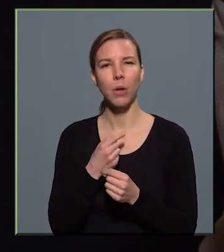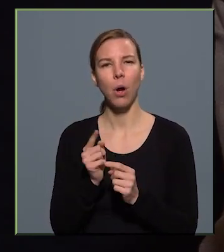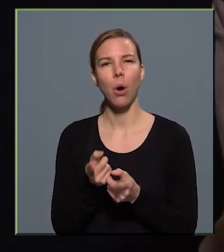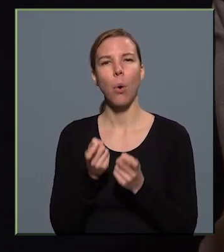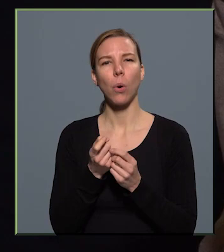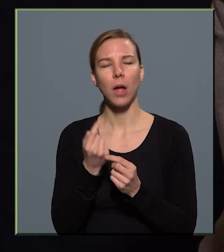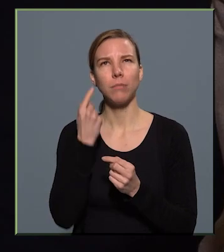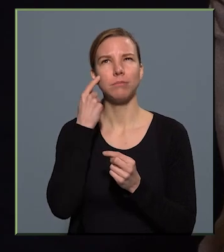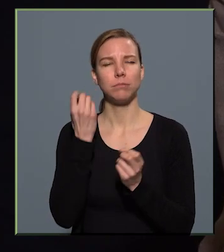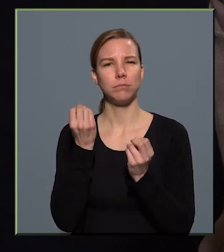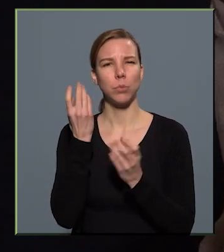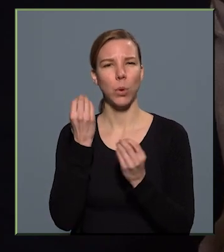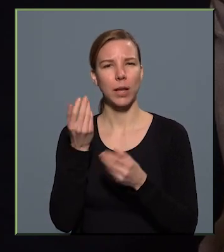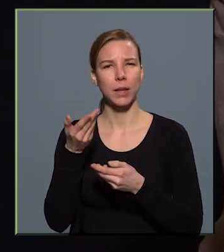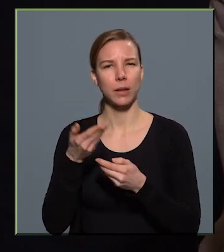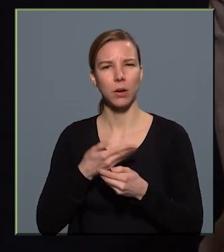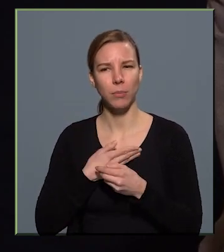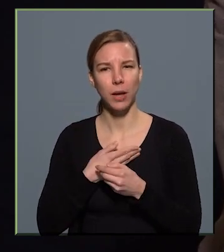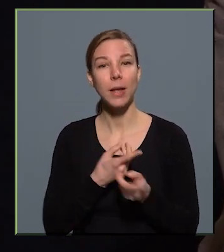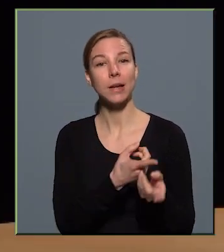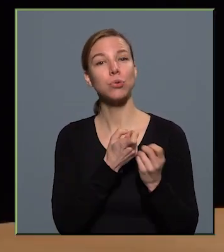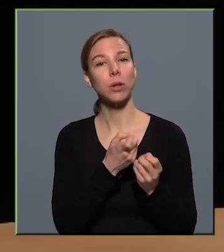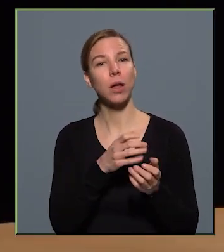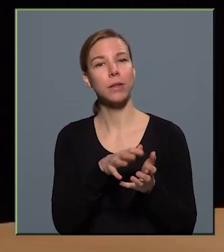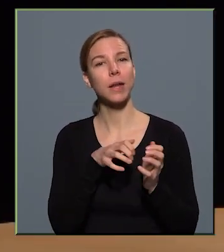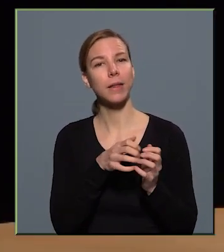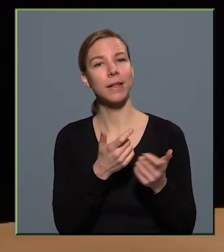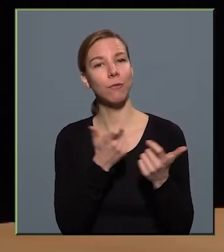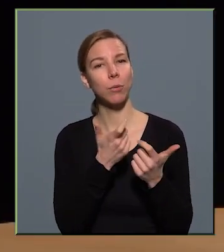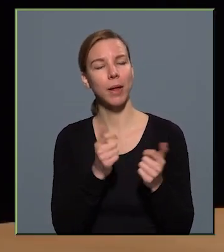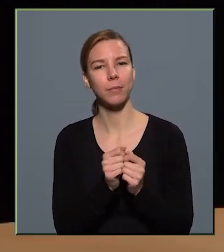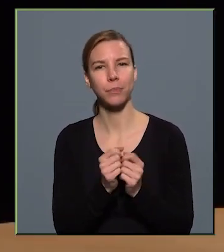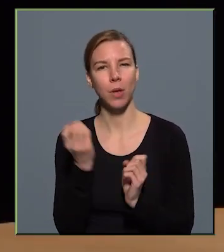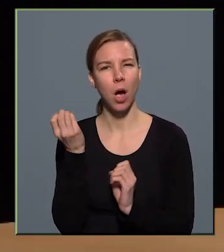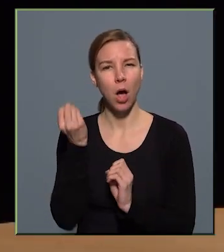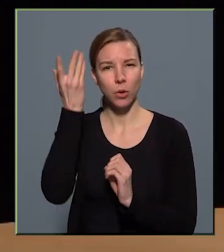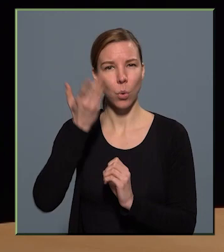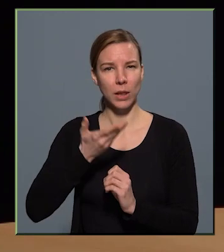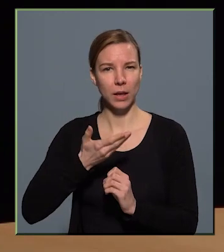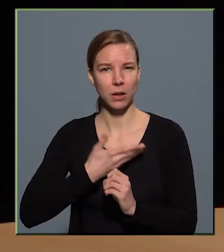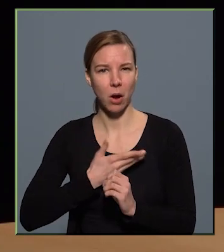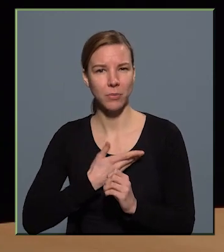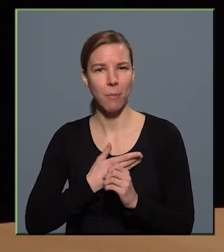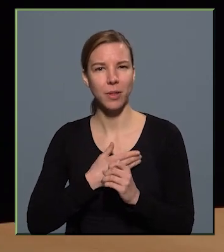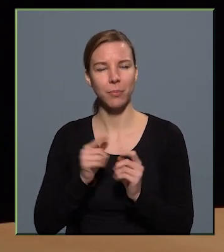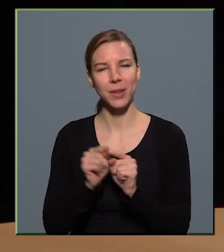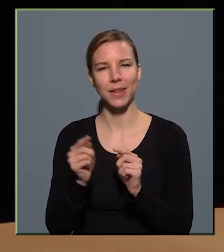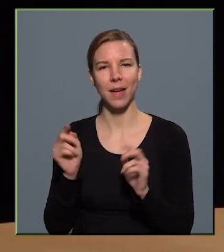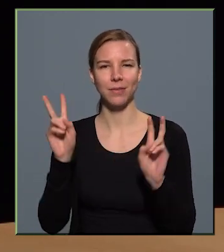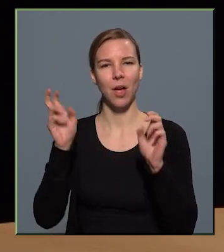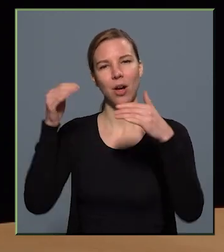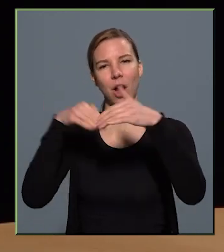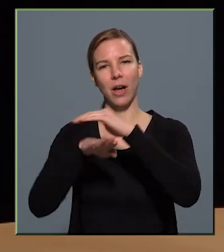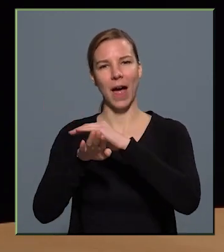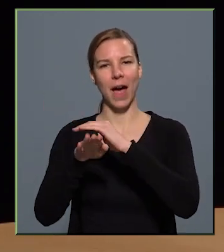ötlet, és honnan jöttek az információk? Az ötlet az egy ilyen garázs ötlet volt, mint ahogy